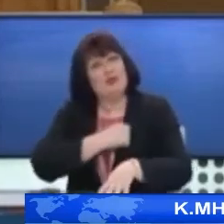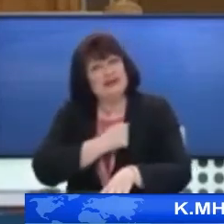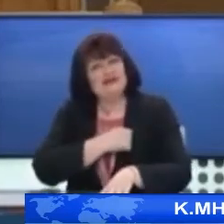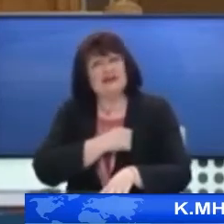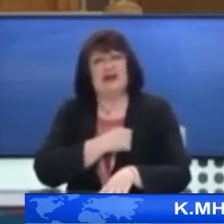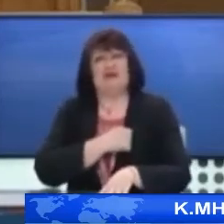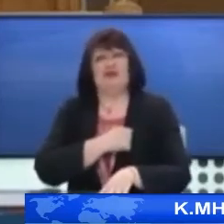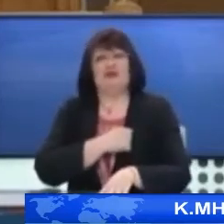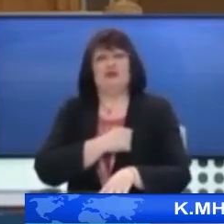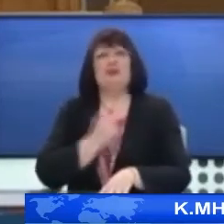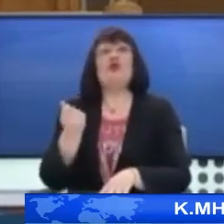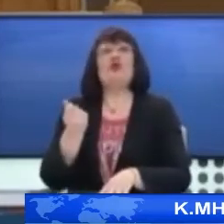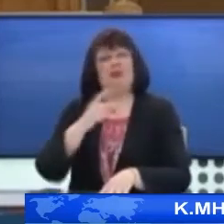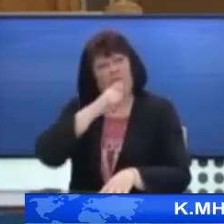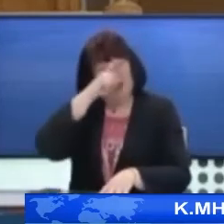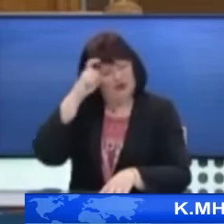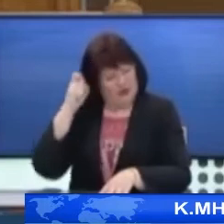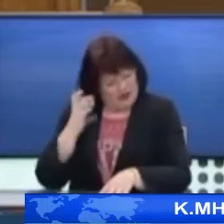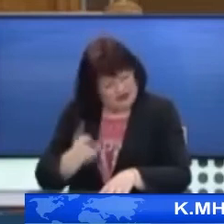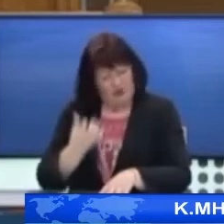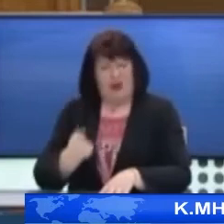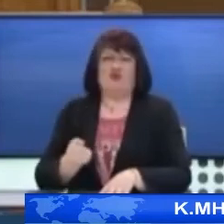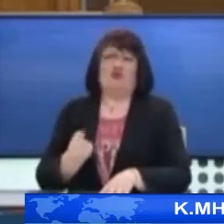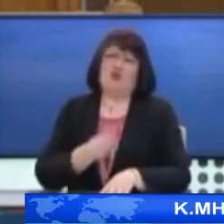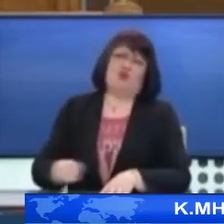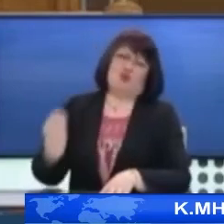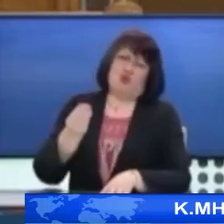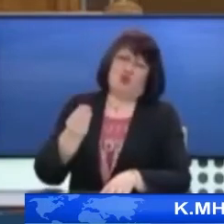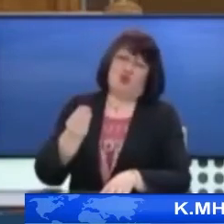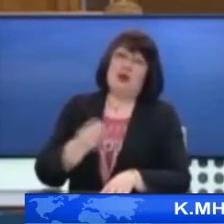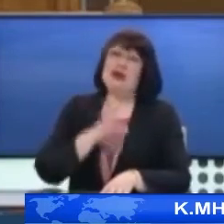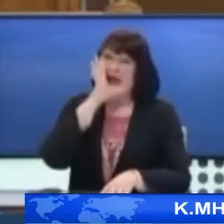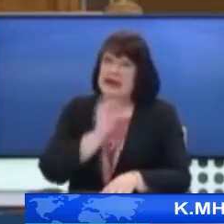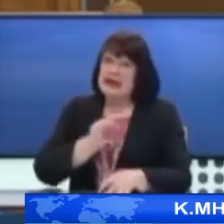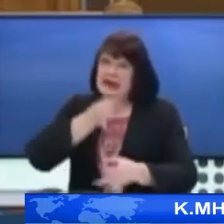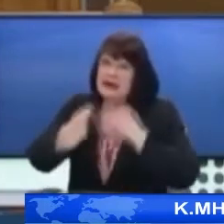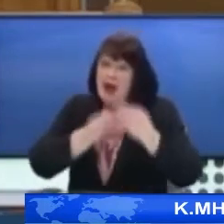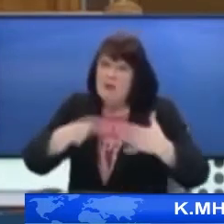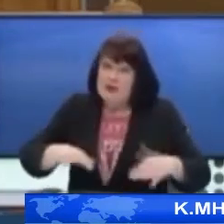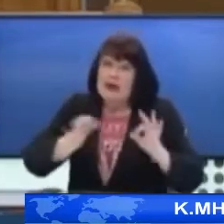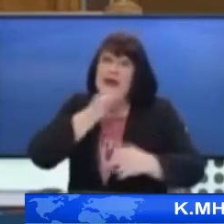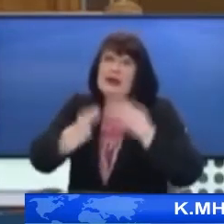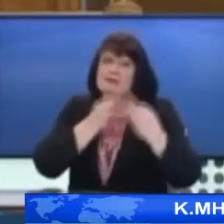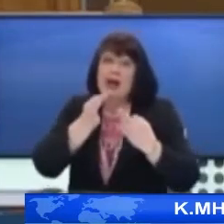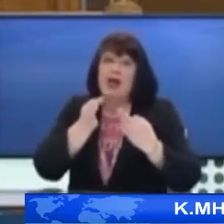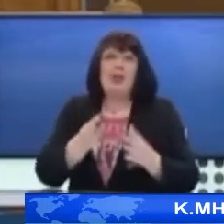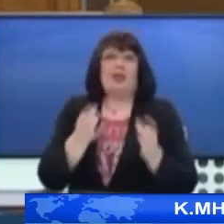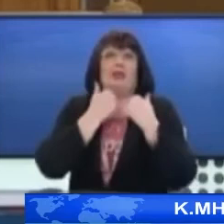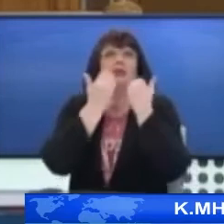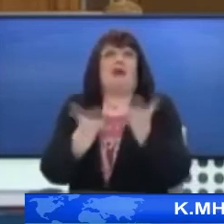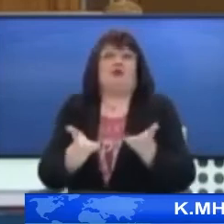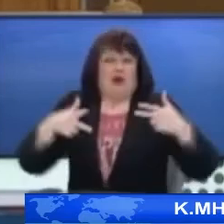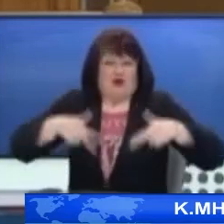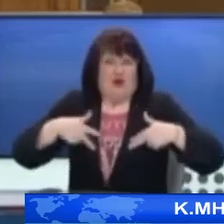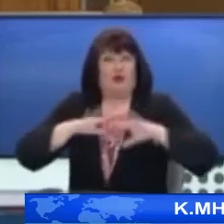ότι παρά τις μεγάλες οικονομικές δυσκολίες και με πολύ μεγάλη ειλικρίνεια από την πρώτη στιγμή είπαμε ότι δεν είναι δυνατόν ποτέ το κράτος να